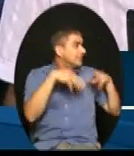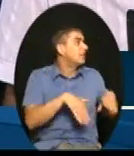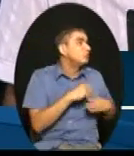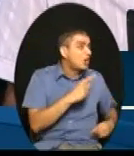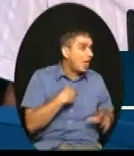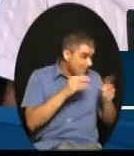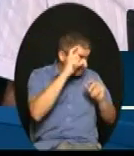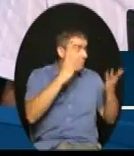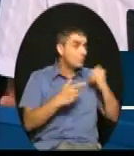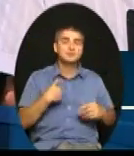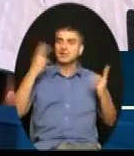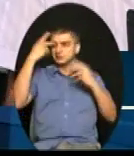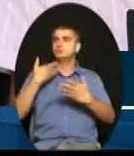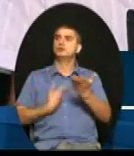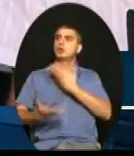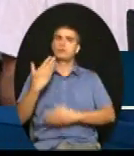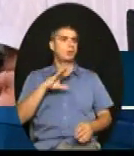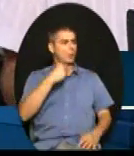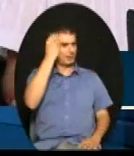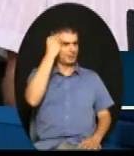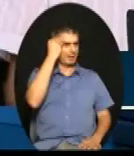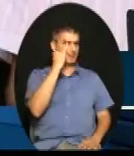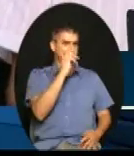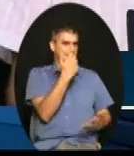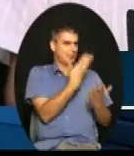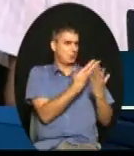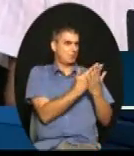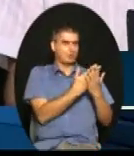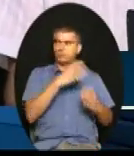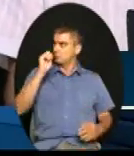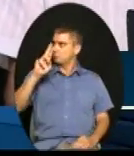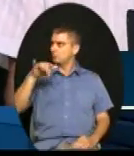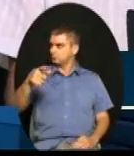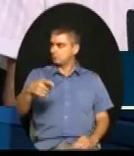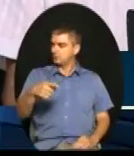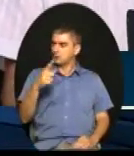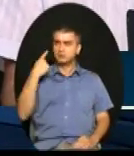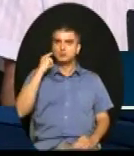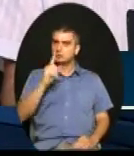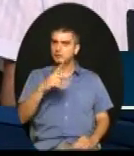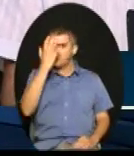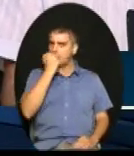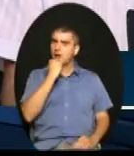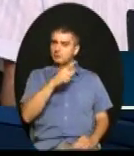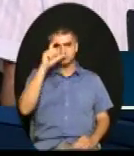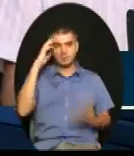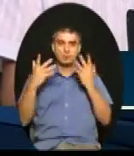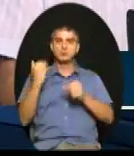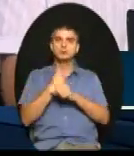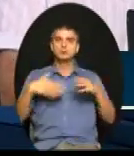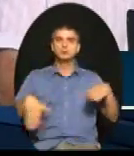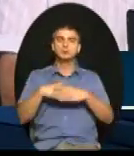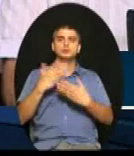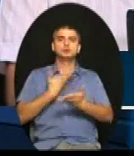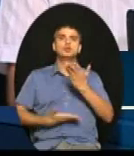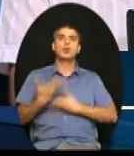חתמנו עם אבו מאזן? הסכם שיתוף פעולה אבו מאזן. אולי תלמד טיפה את העובדות לפני שאתה מגיע לאולפן טלוויזיה? מוסי, תקשיב. חמאס ואבו מאזן חתמו הסכם שיתוף